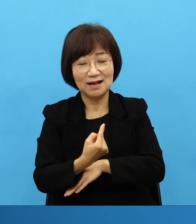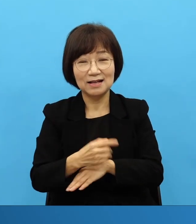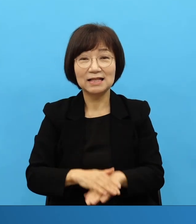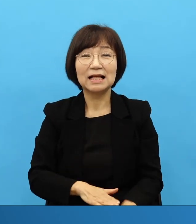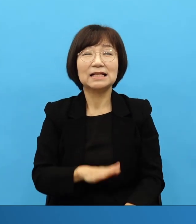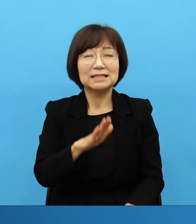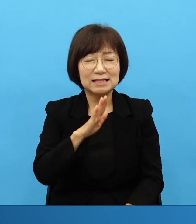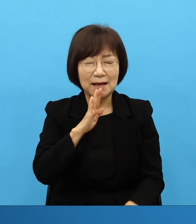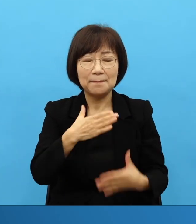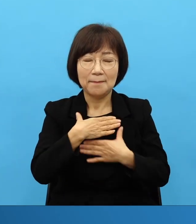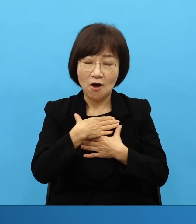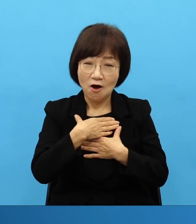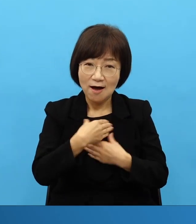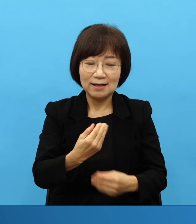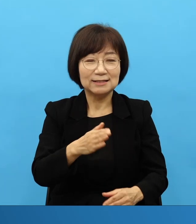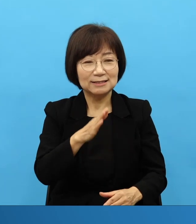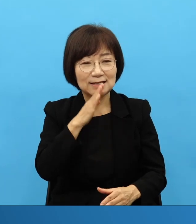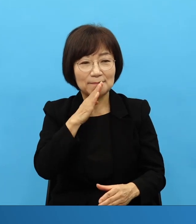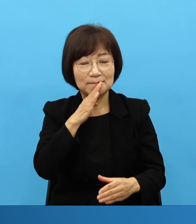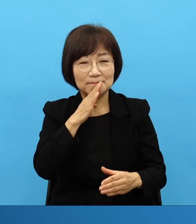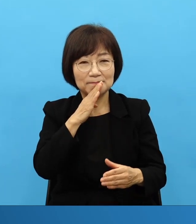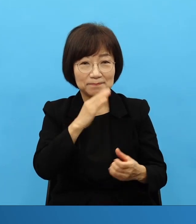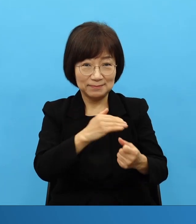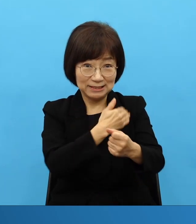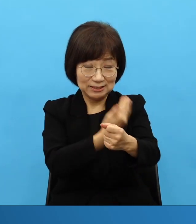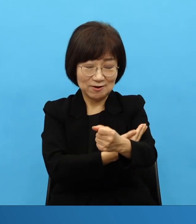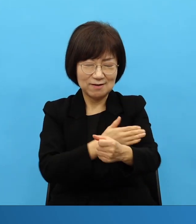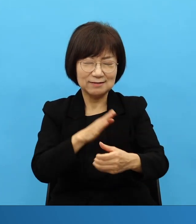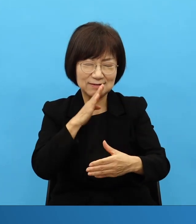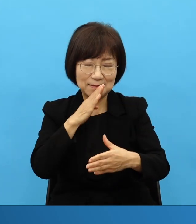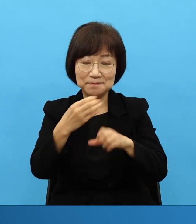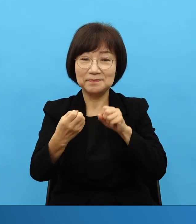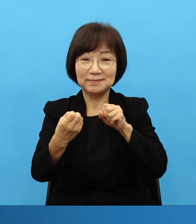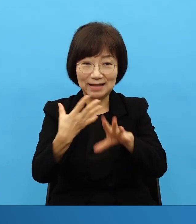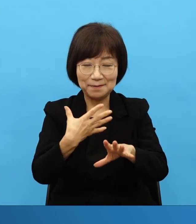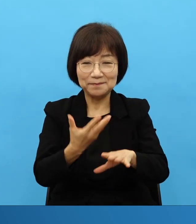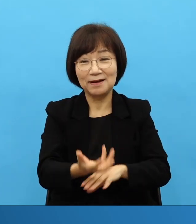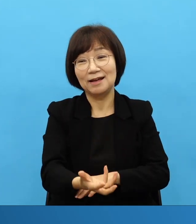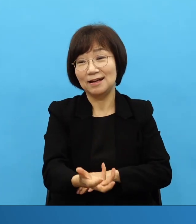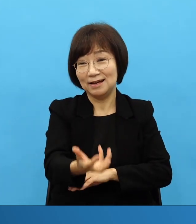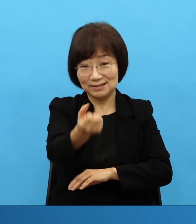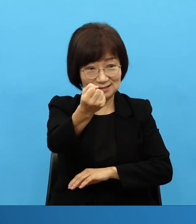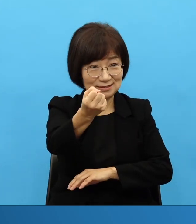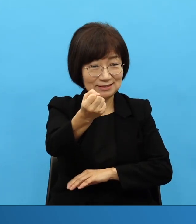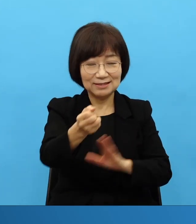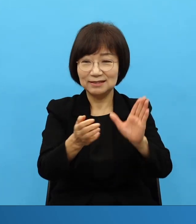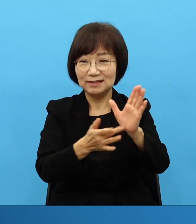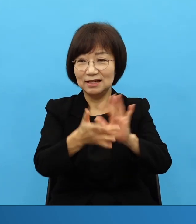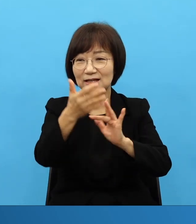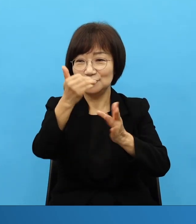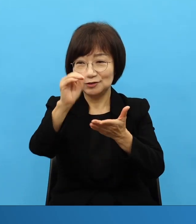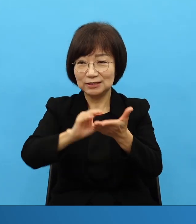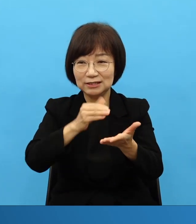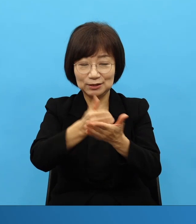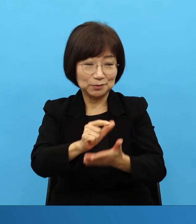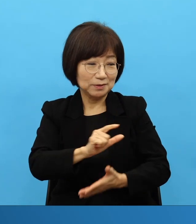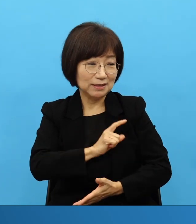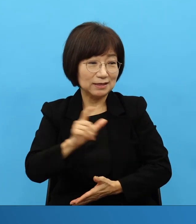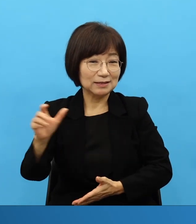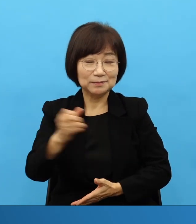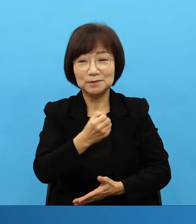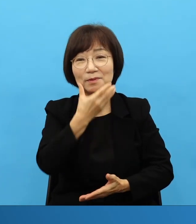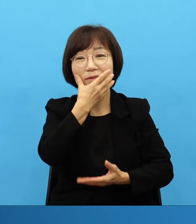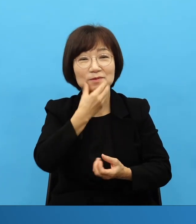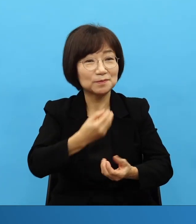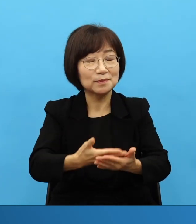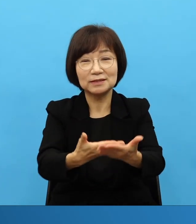참된 응답, 참된 능력을 여러분이 누리시기를 예수 그리스도 이름으로 I 축복합니다. bless you in the name of Jesus